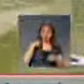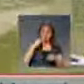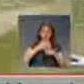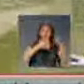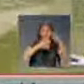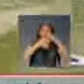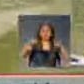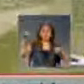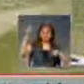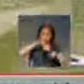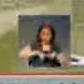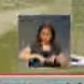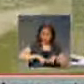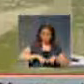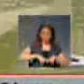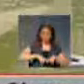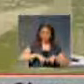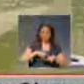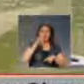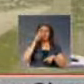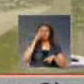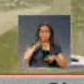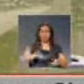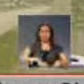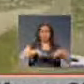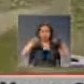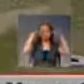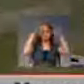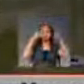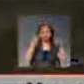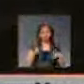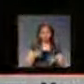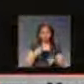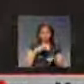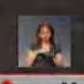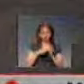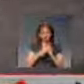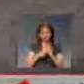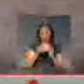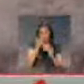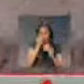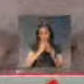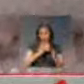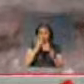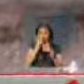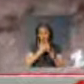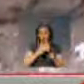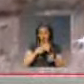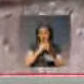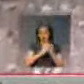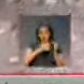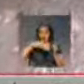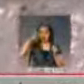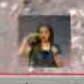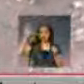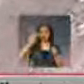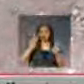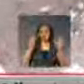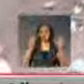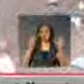تاني، عمال دلوقتي اللي بشتغل بيه بجيب بيه لاج بدخله جوه البيت من المايه. يرضي ربنا الراجل معايا 7 بنات وثلاث عيال